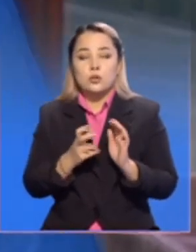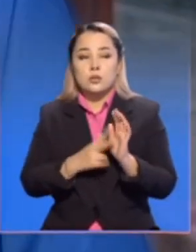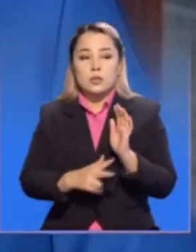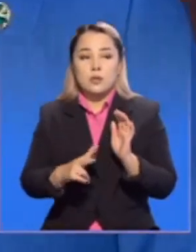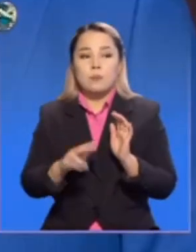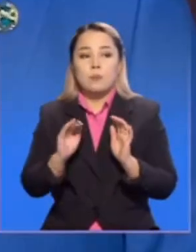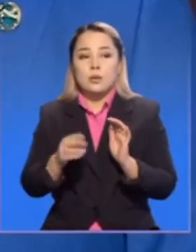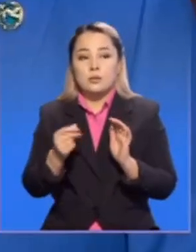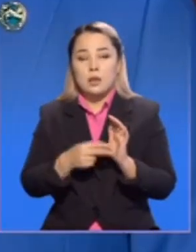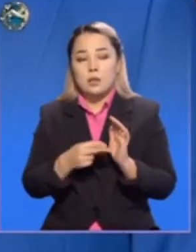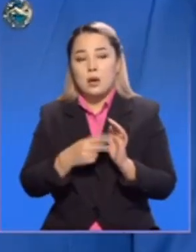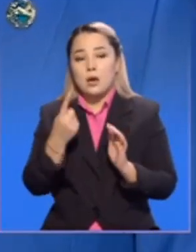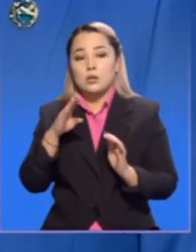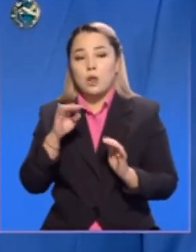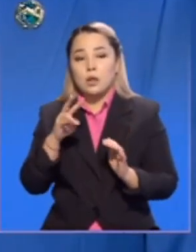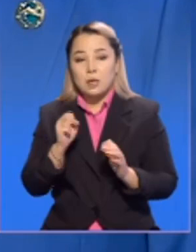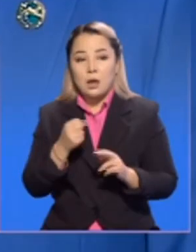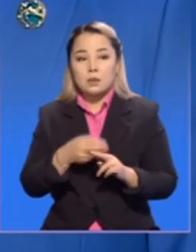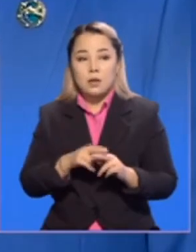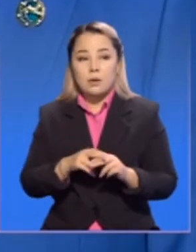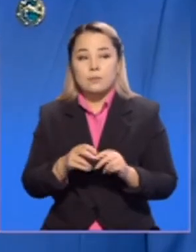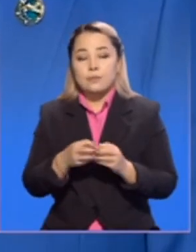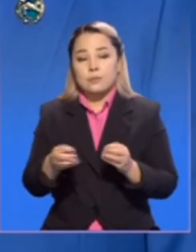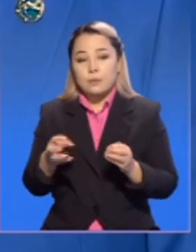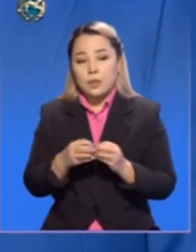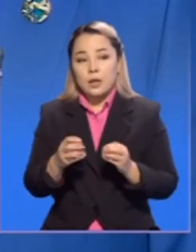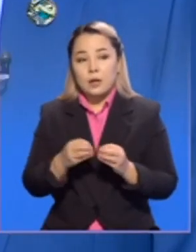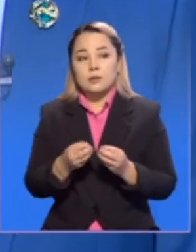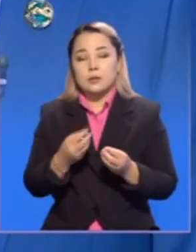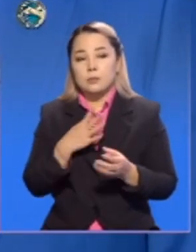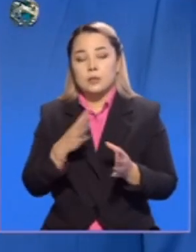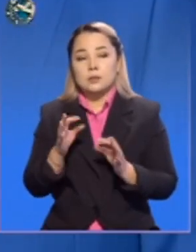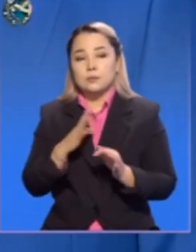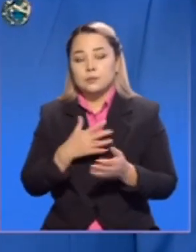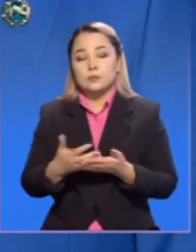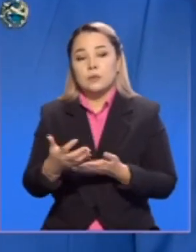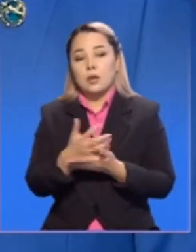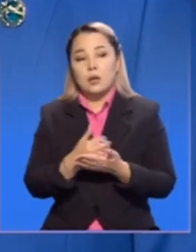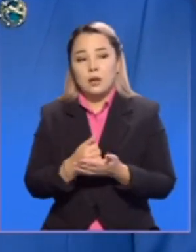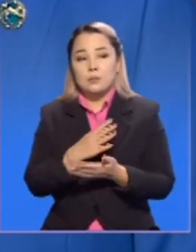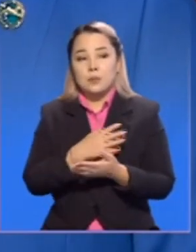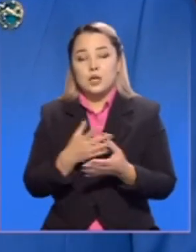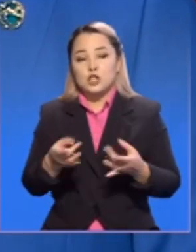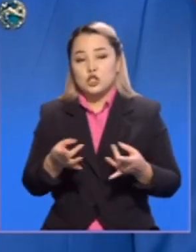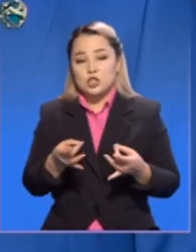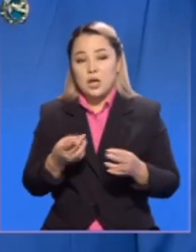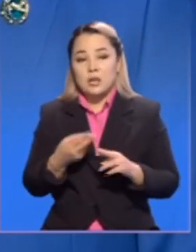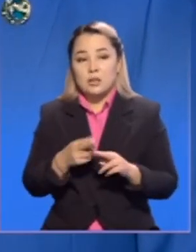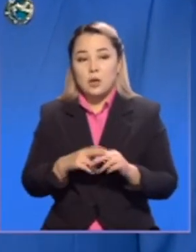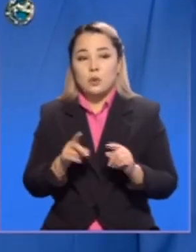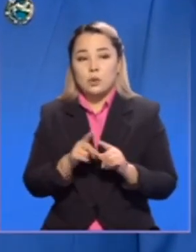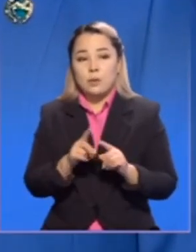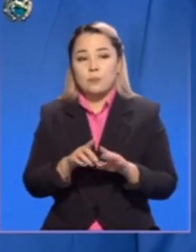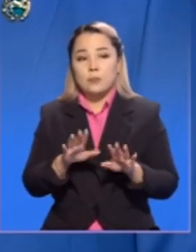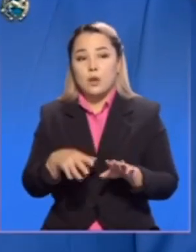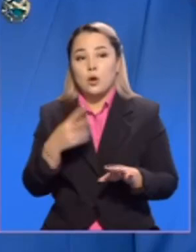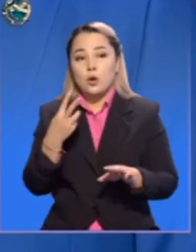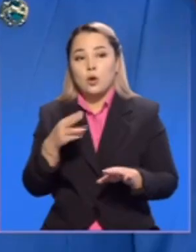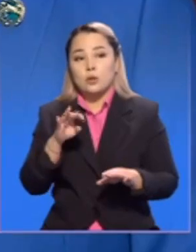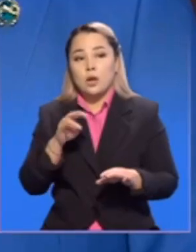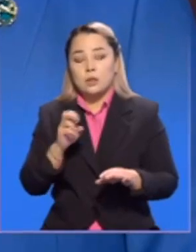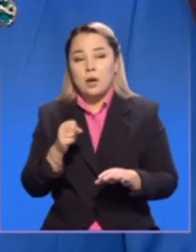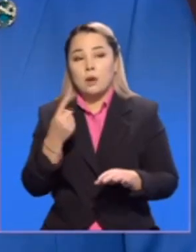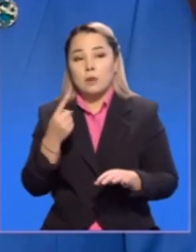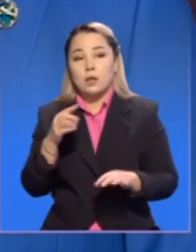тоннасы. Бірақ ол мақта талшығы. Мысалы, далада жиналған мақта шикізат ретіндегі, одан 3 тоннадан